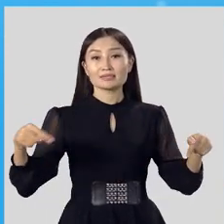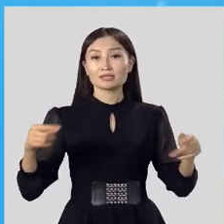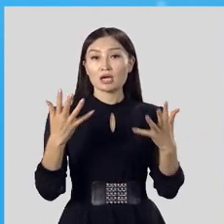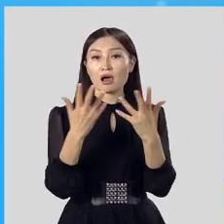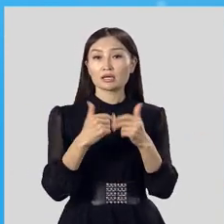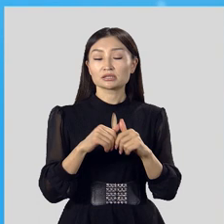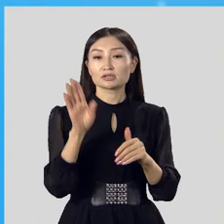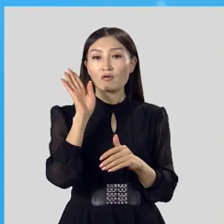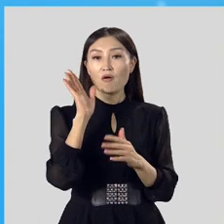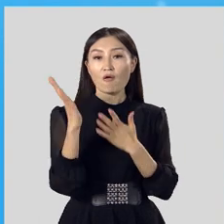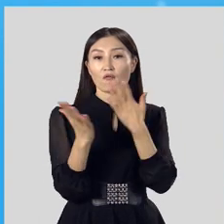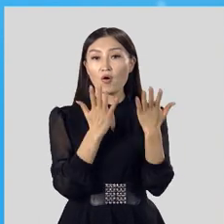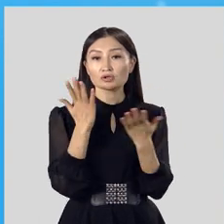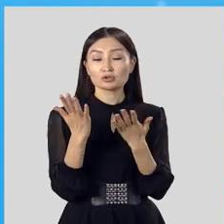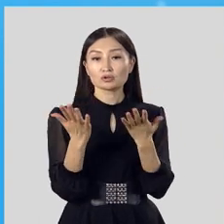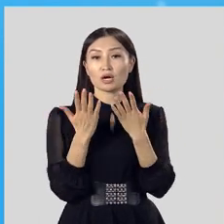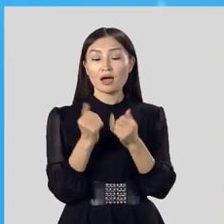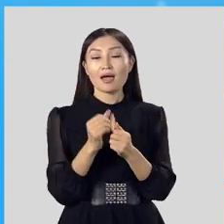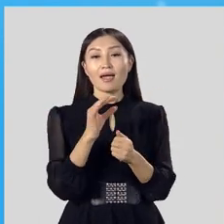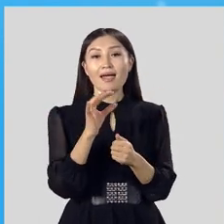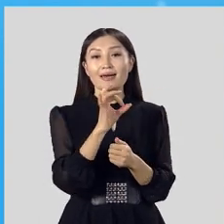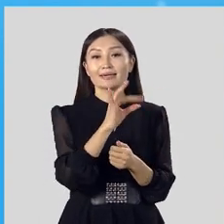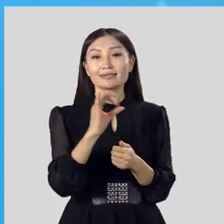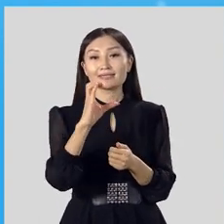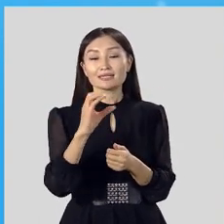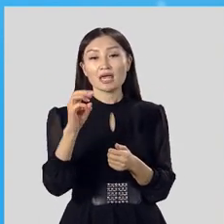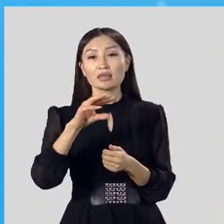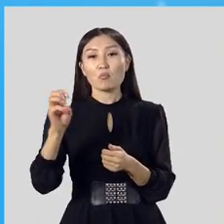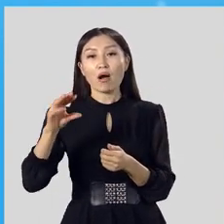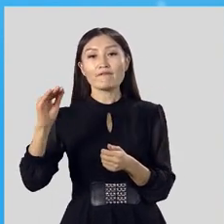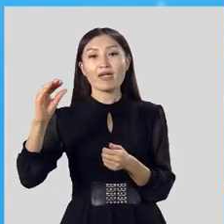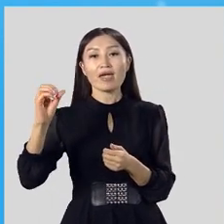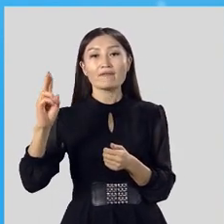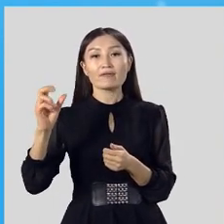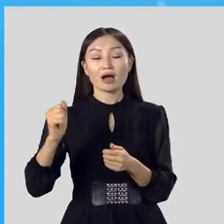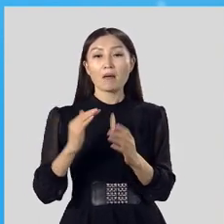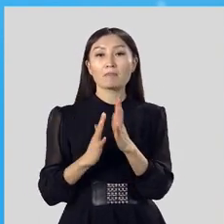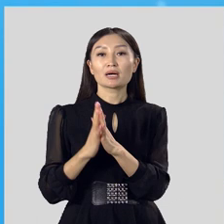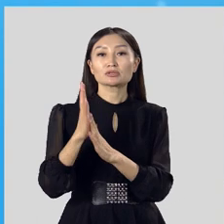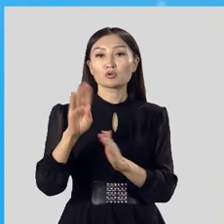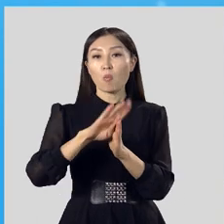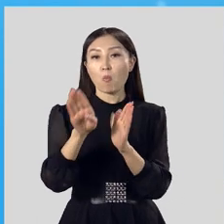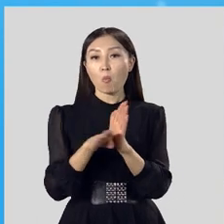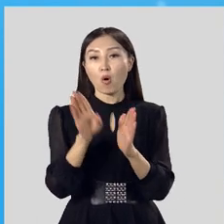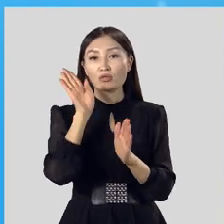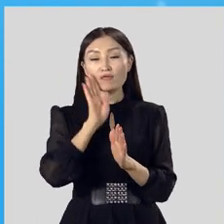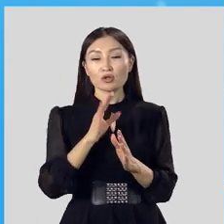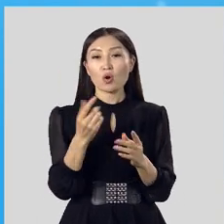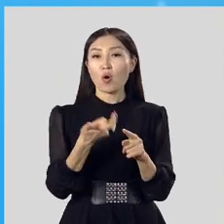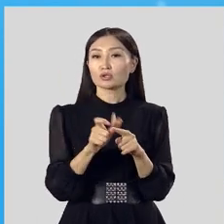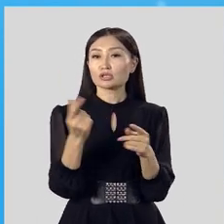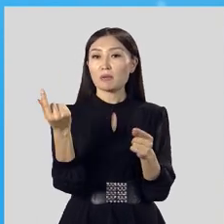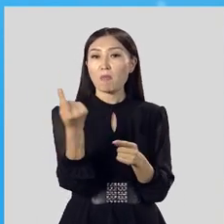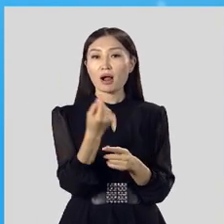различное количество воздуха. Семена риса и тимофеевки прорастут даже под водой при очень